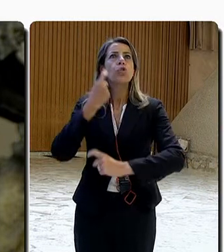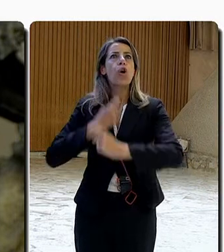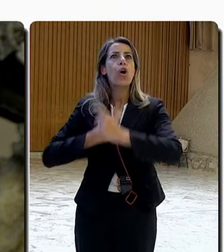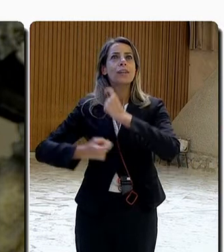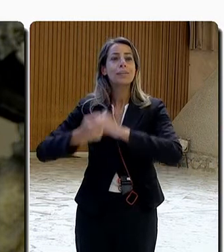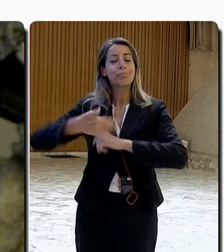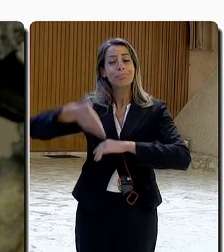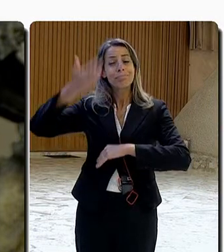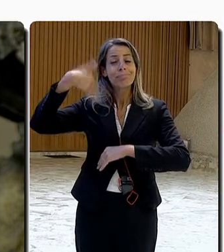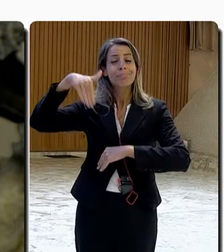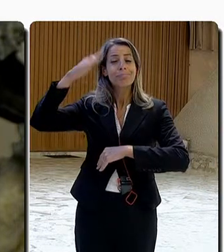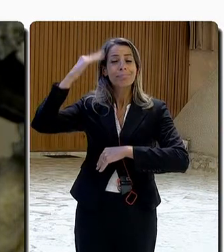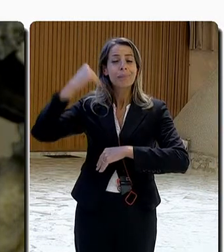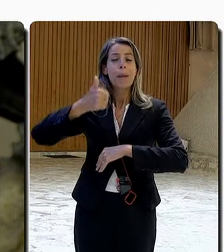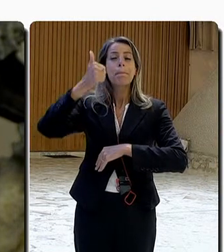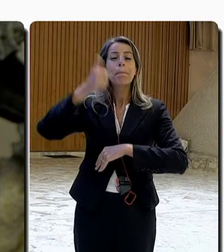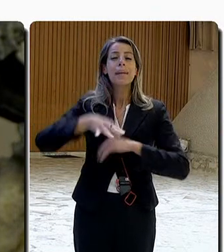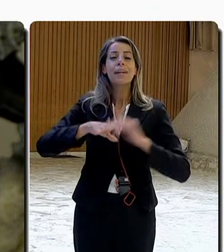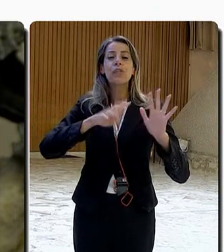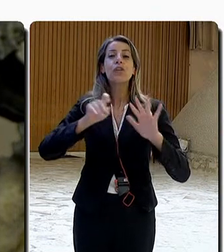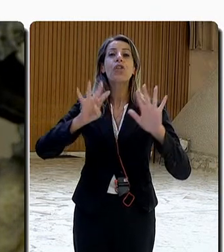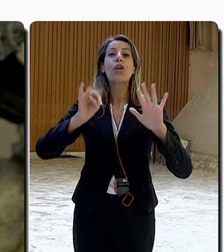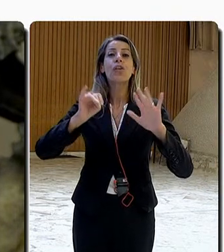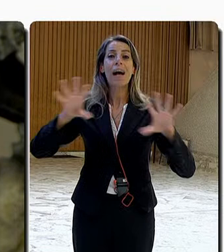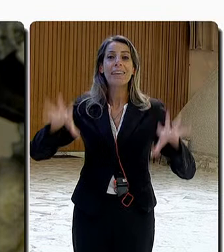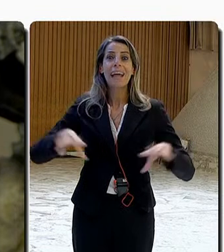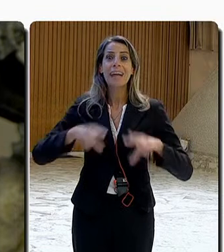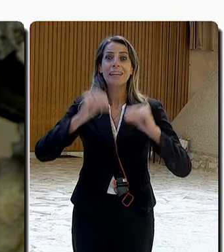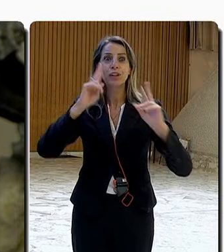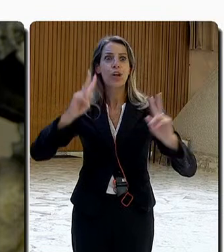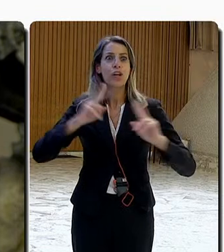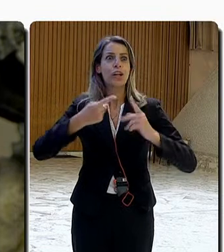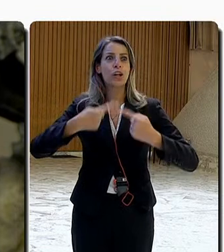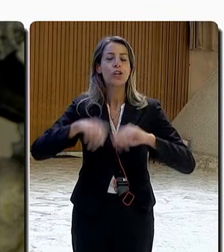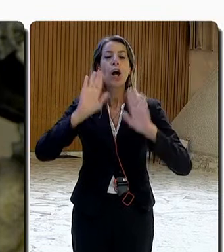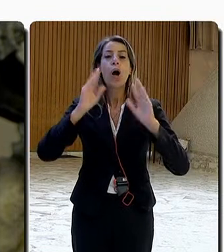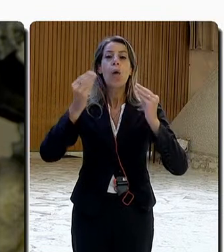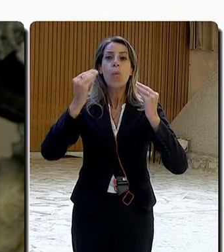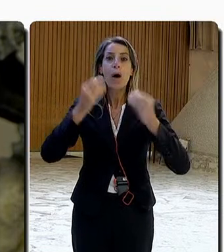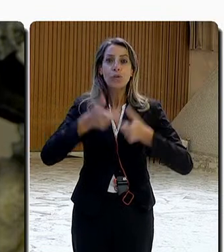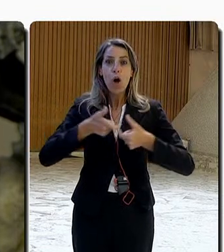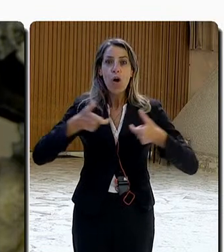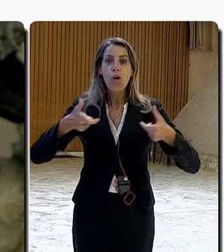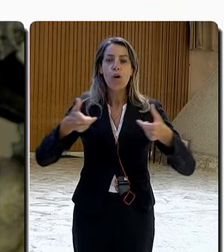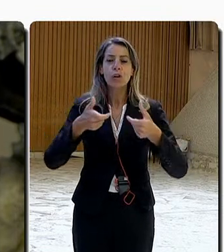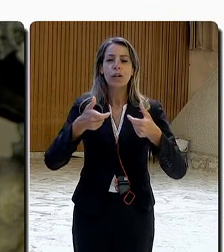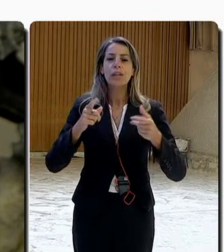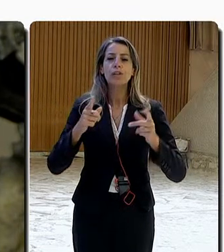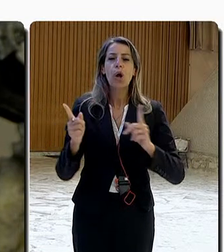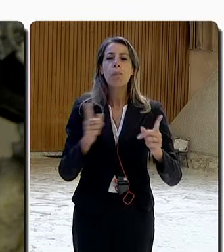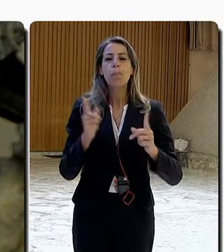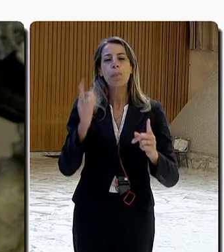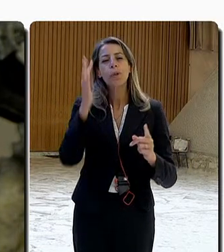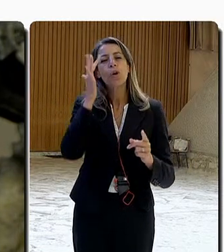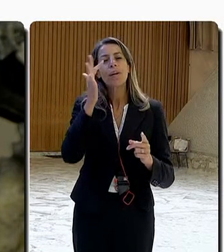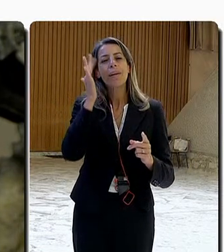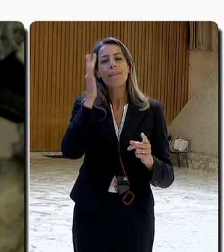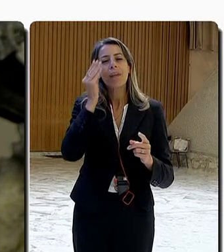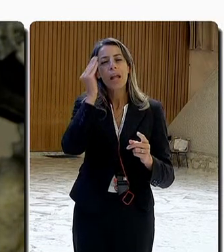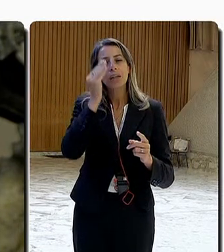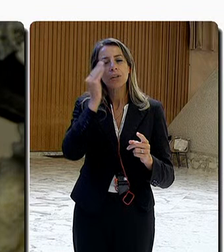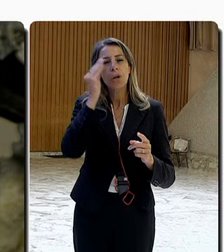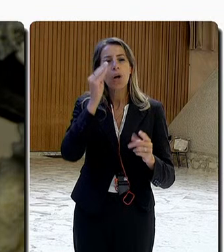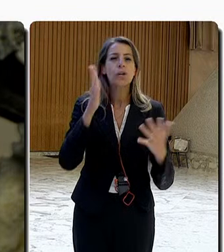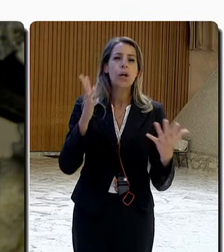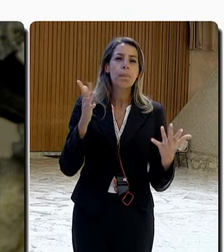primi incontri degli anni 90, quando il congresso era un momento di riflessione per